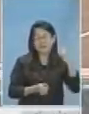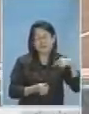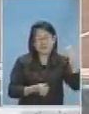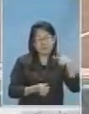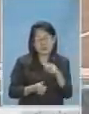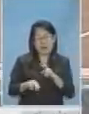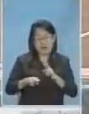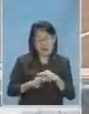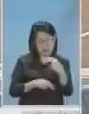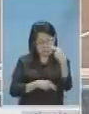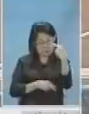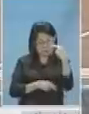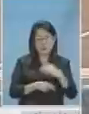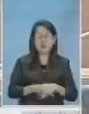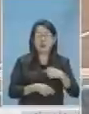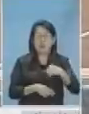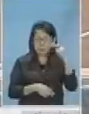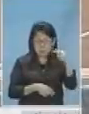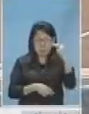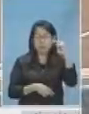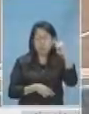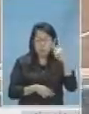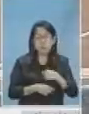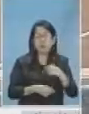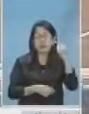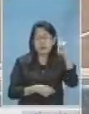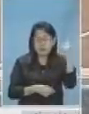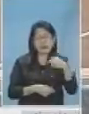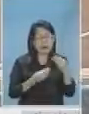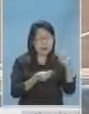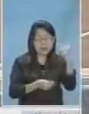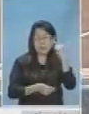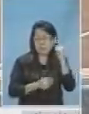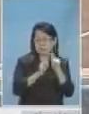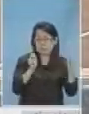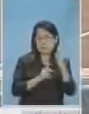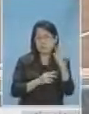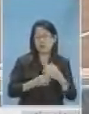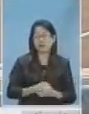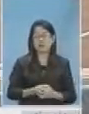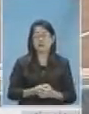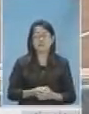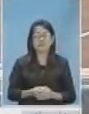มพูดด้วยความหวังดีจริงๆนะครับไม่ได้คิดเป็นอย่างอื่นเลยนะ